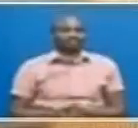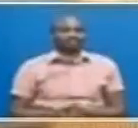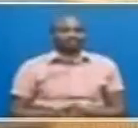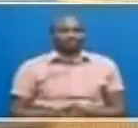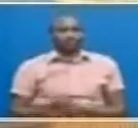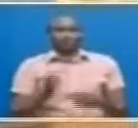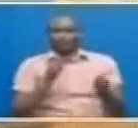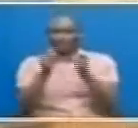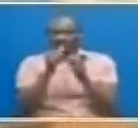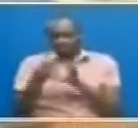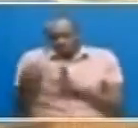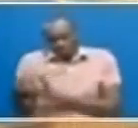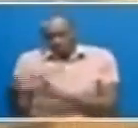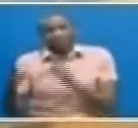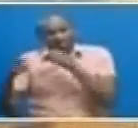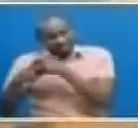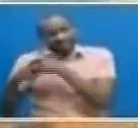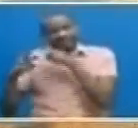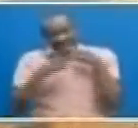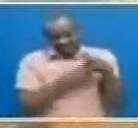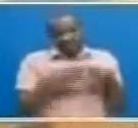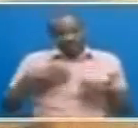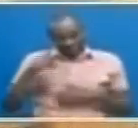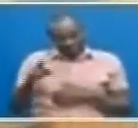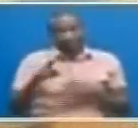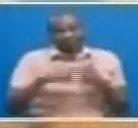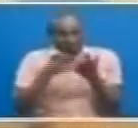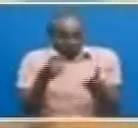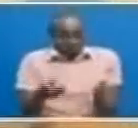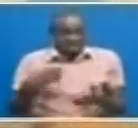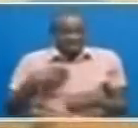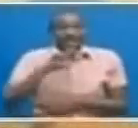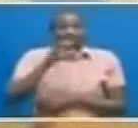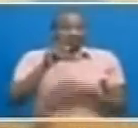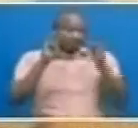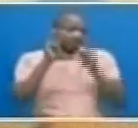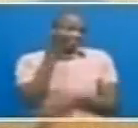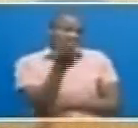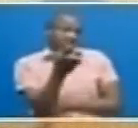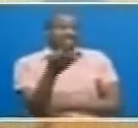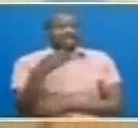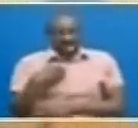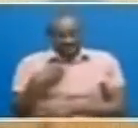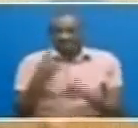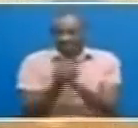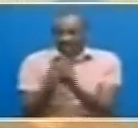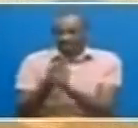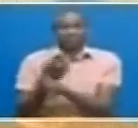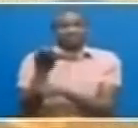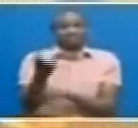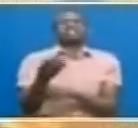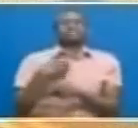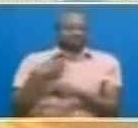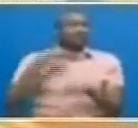Mashindano ya mchezo wa raga ya wachezaji saba ya Dala Sevens yalingwananga hii leo katika kaunti ya Kisumu, huku timu ya raga za daraja la juu